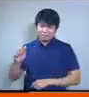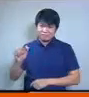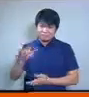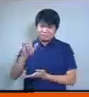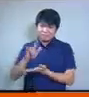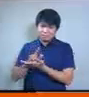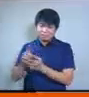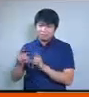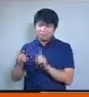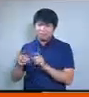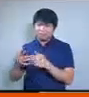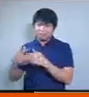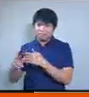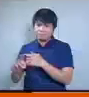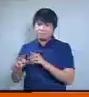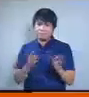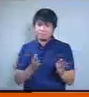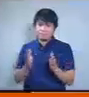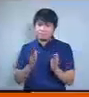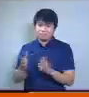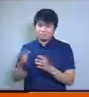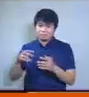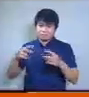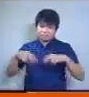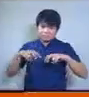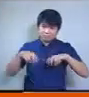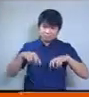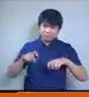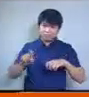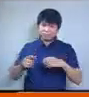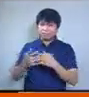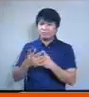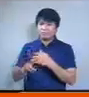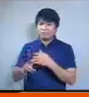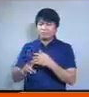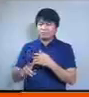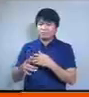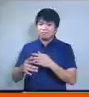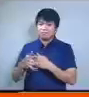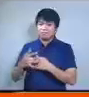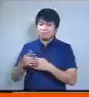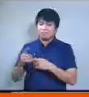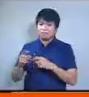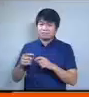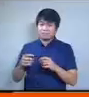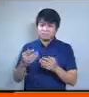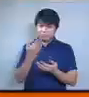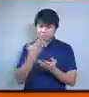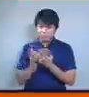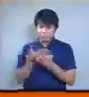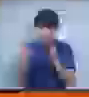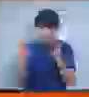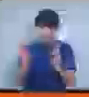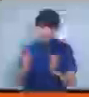mukhang mapapaaga pa ito, pinagpaplanuhan nila o pinag-aaralan nila kung dapat itong paagahin. Ngayong medyo bumubuti na ang lagay ng panahon.